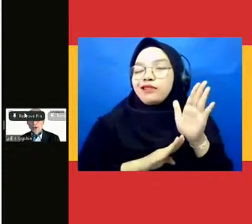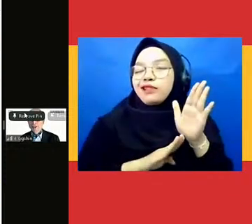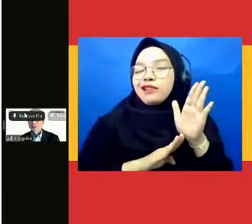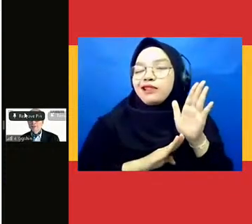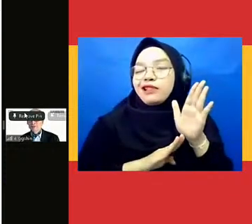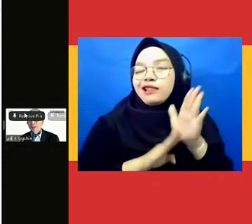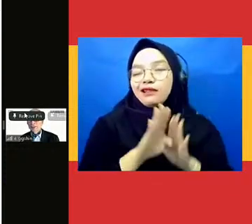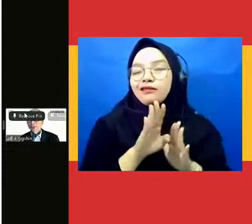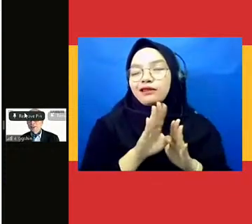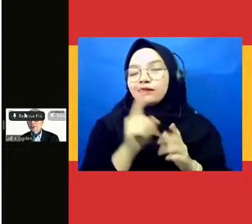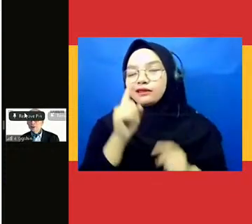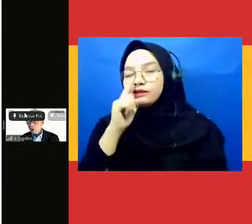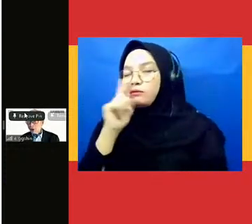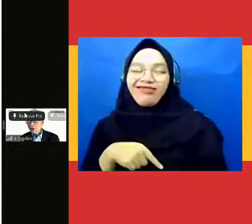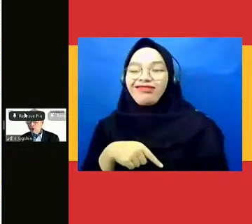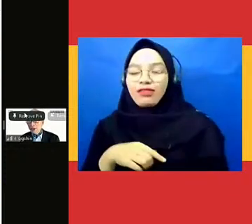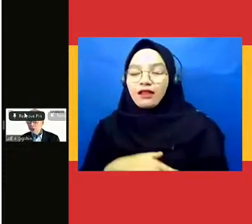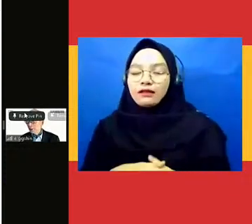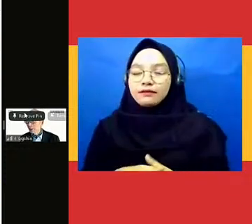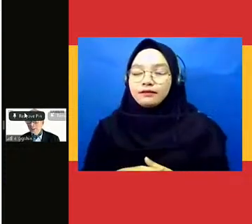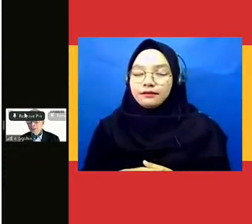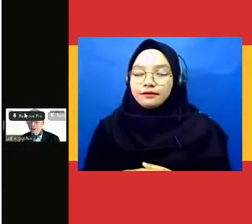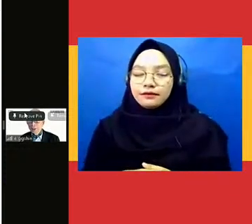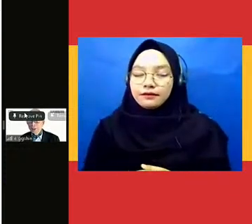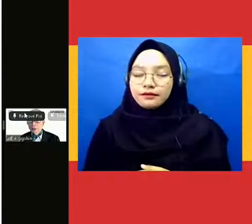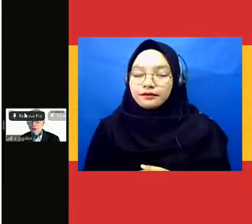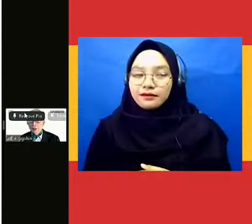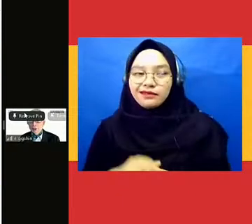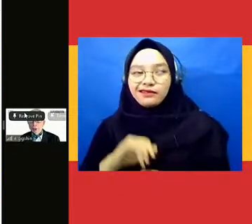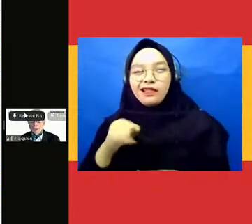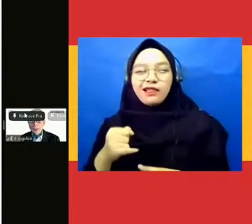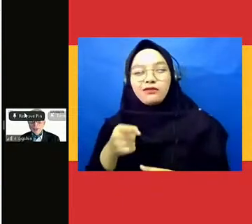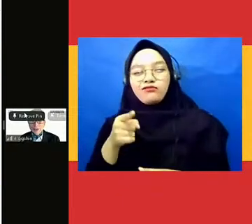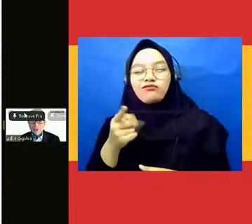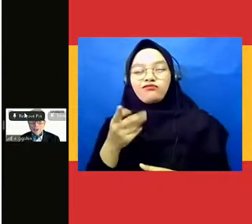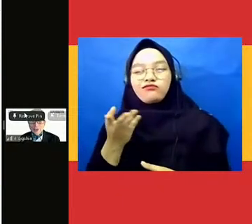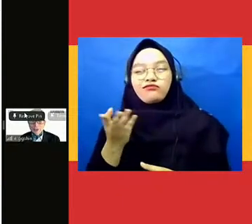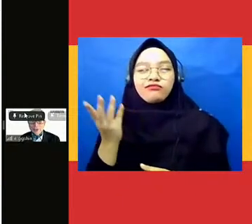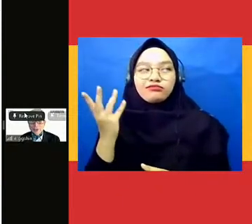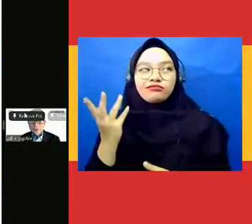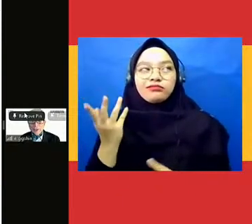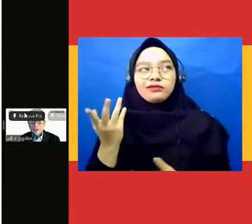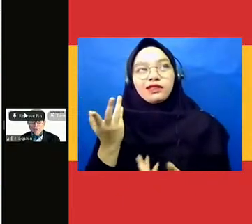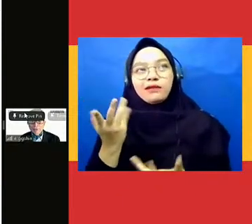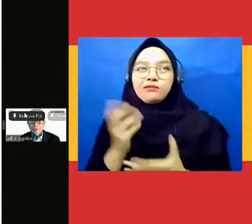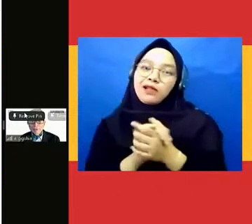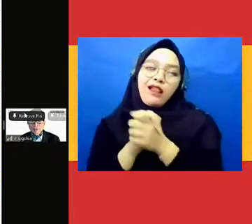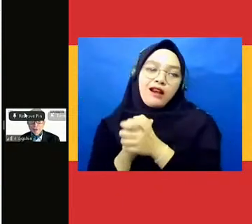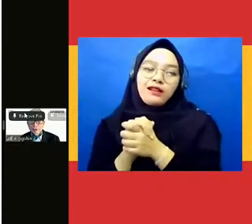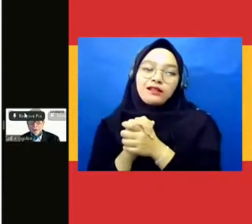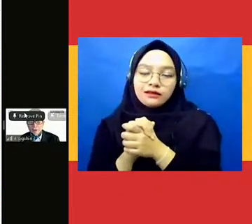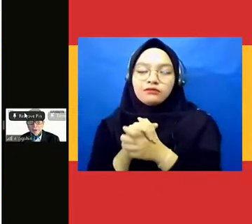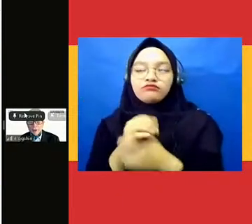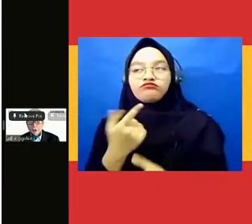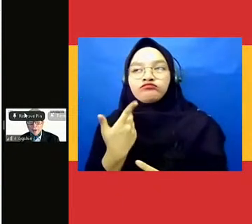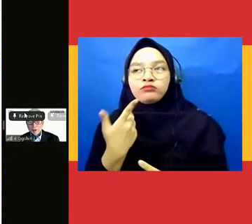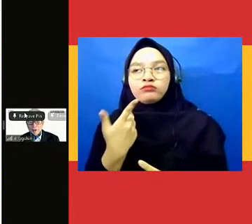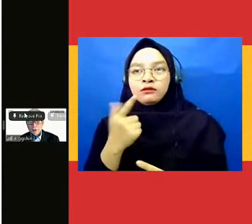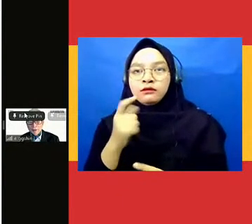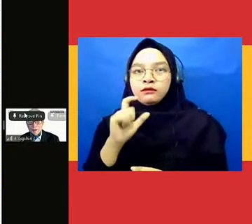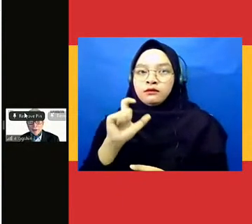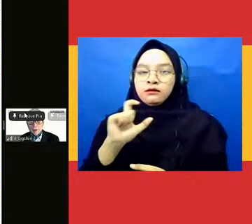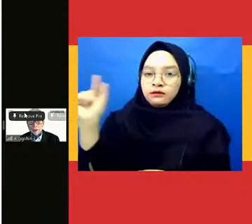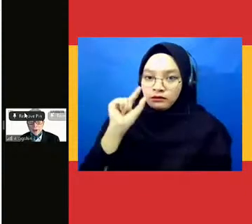So this is a general introduction. As a seed of